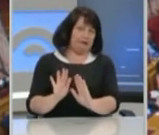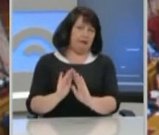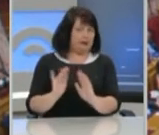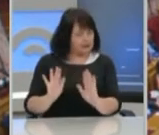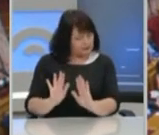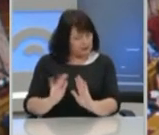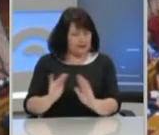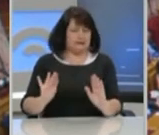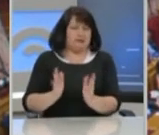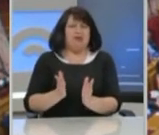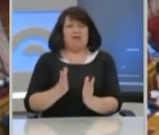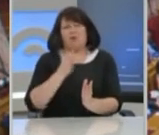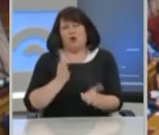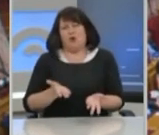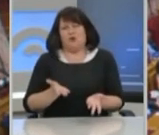Εντάξει.